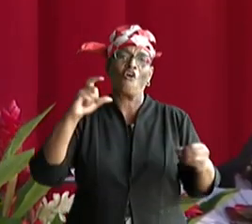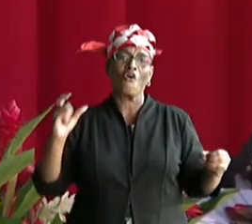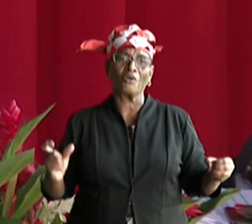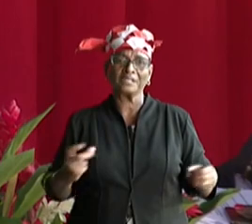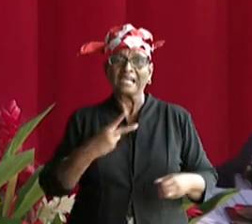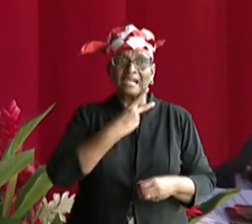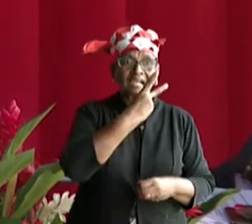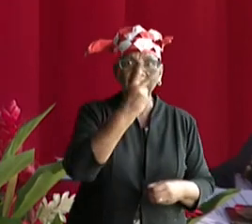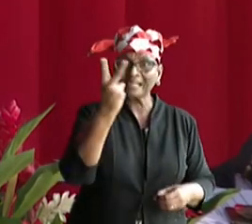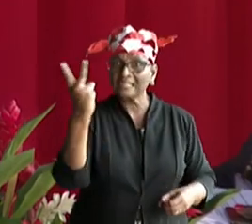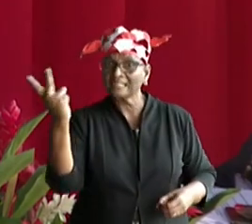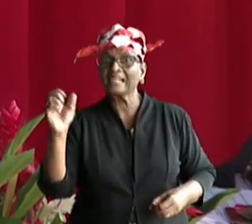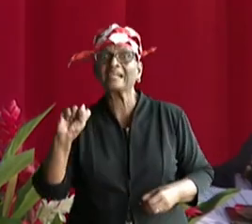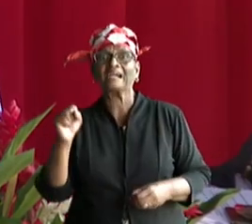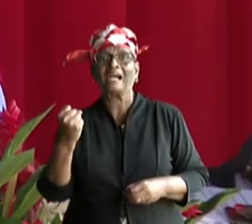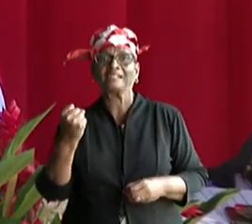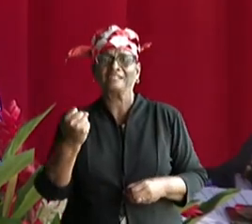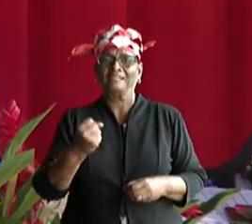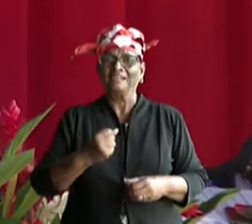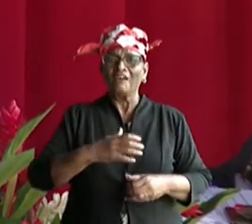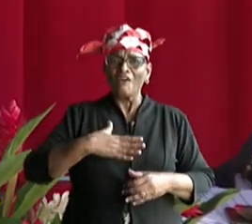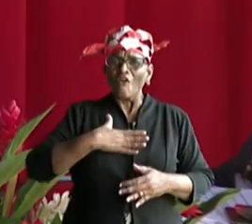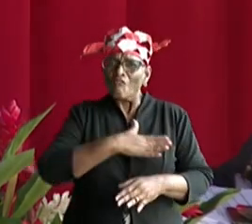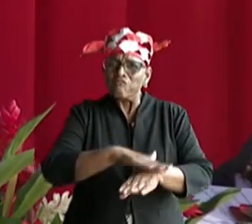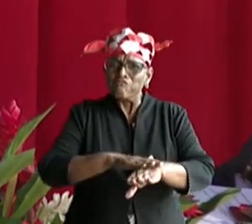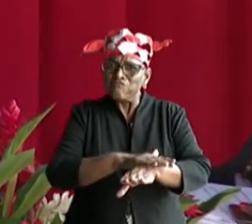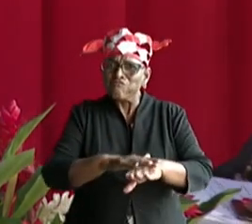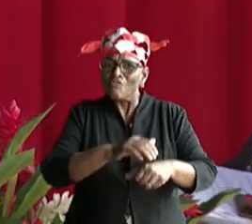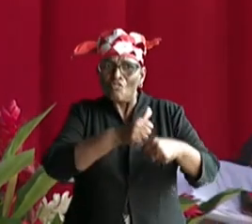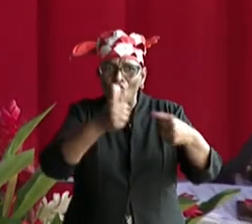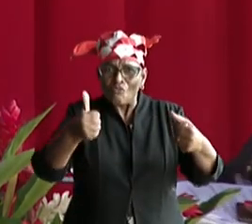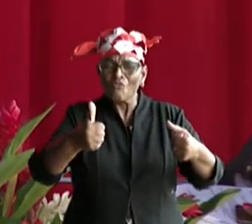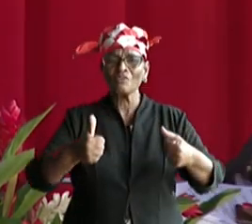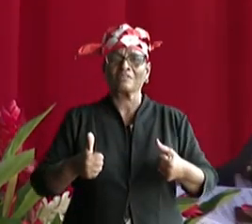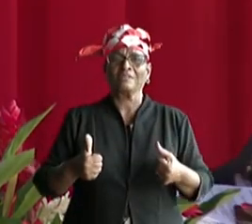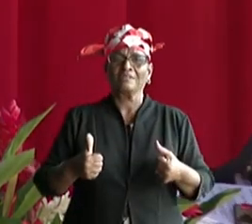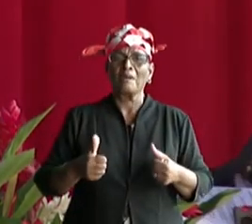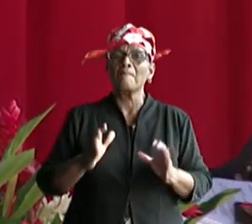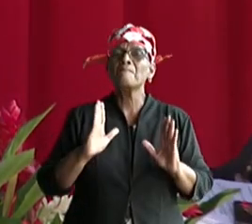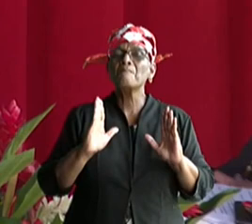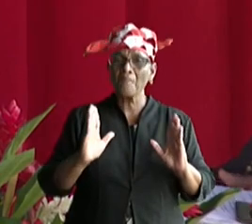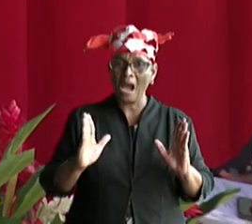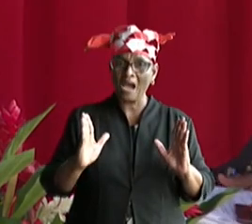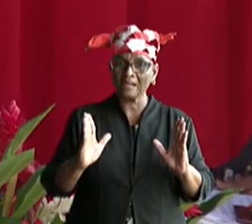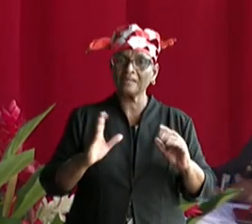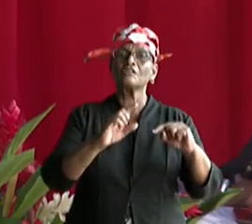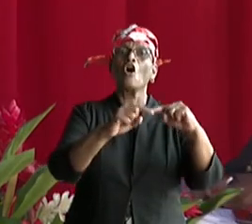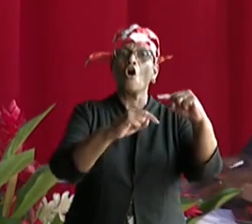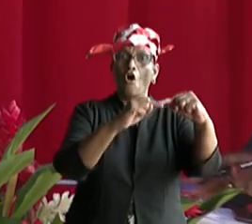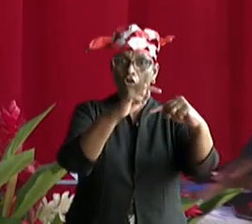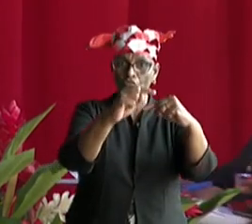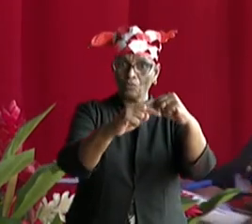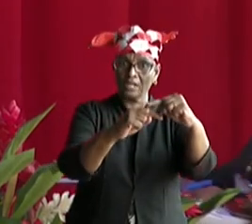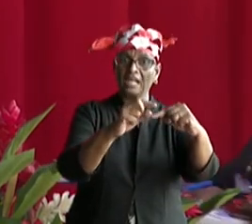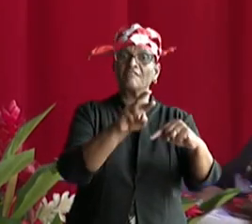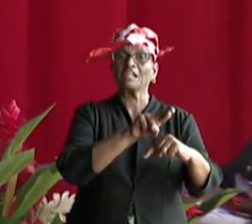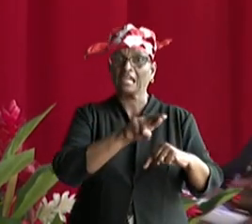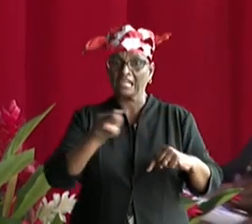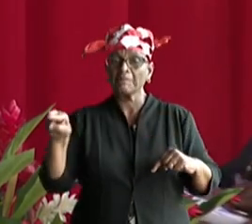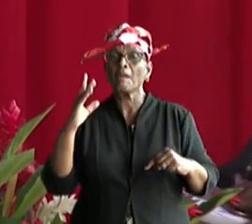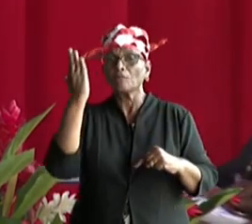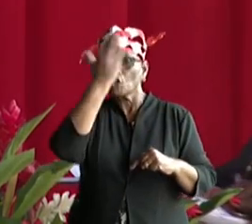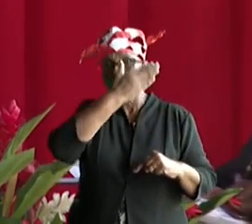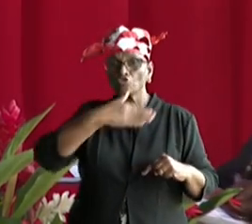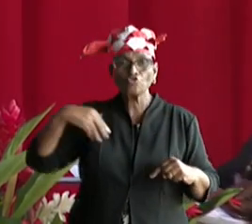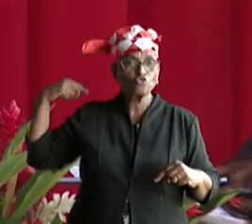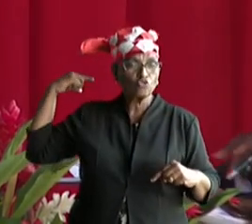merkbaar waren, goed aan de lijve heeft ondervonden. Immers, de ontwikkeling van de Republiek Suriname